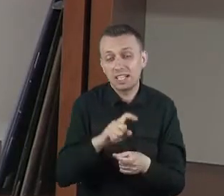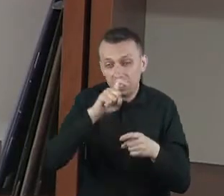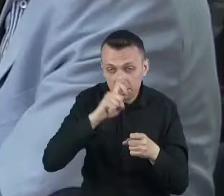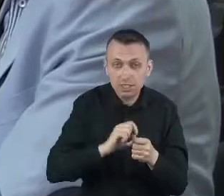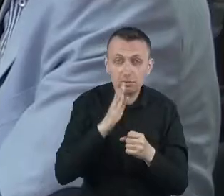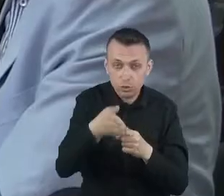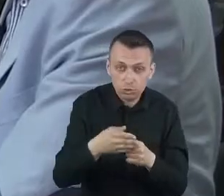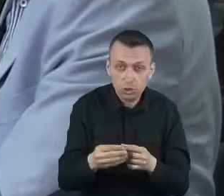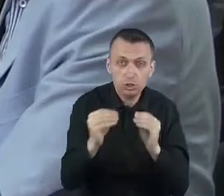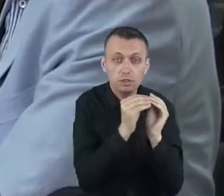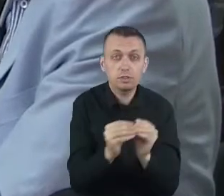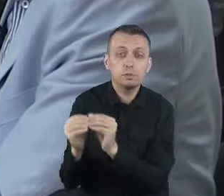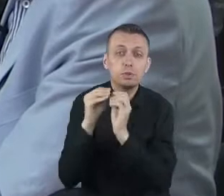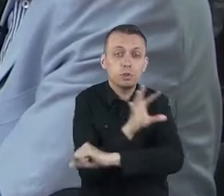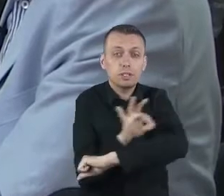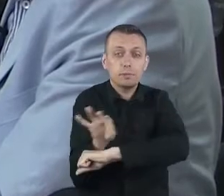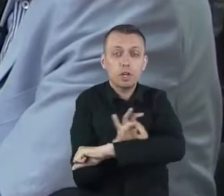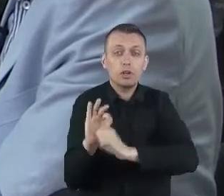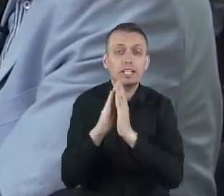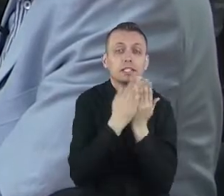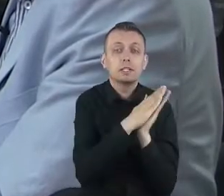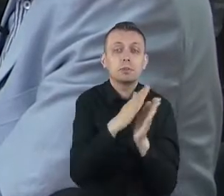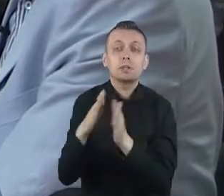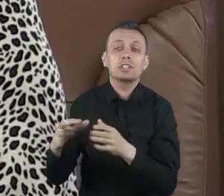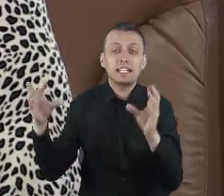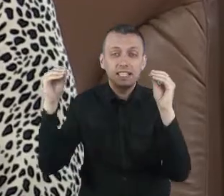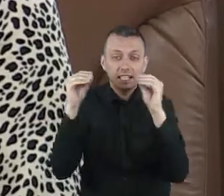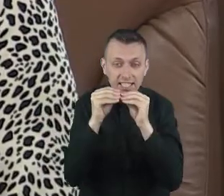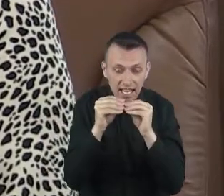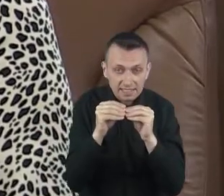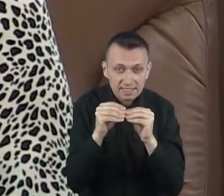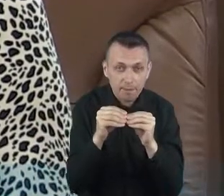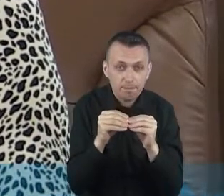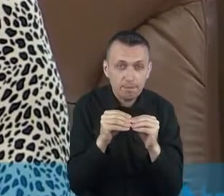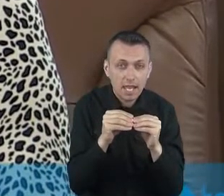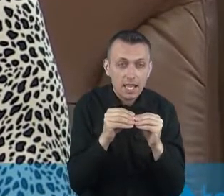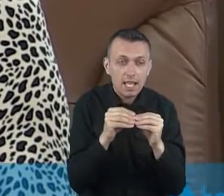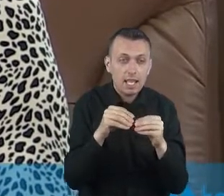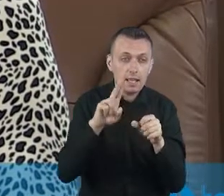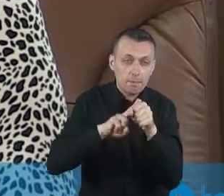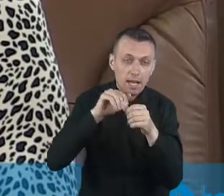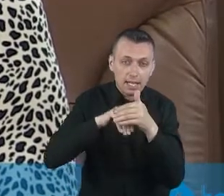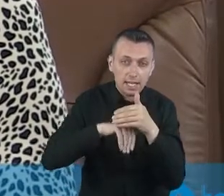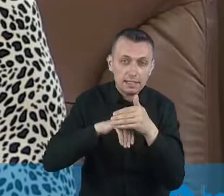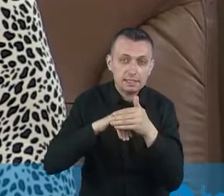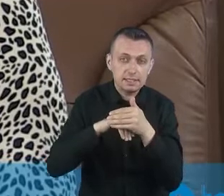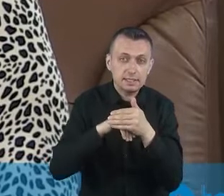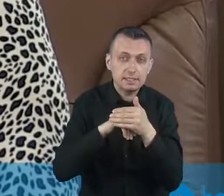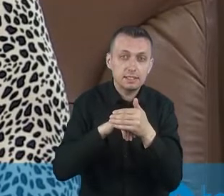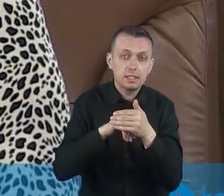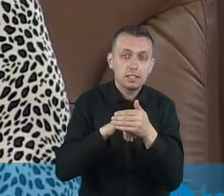na przyszłość. Jest to wspólny projekt biblioteki i archiwum państwowego. Taki dostęp do form elektronicznych powoduje, że